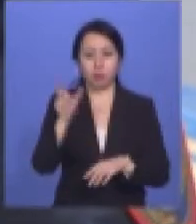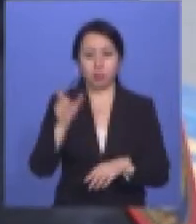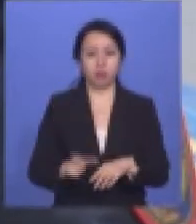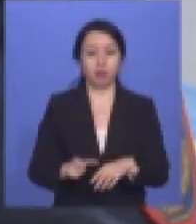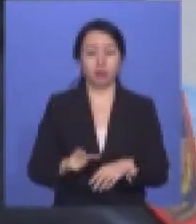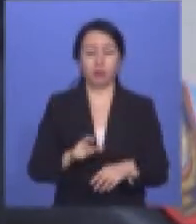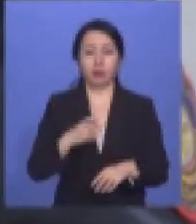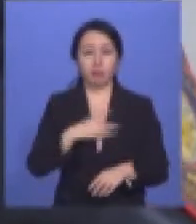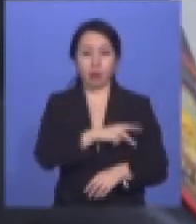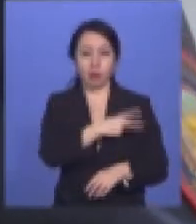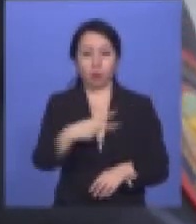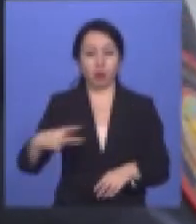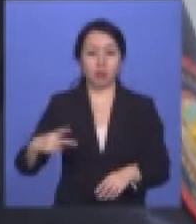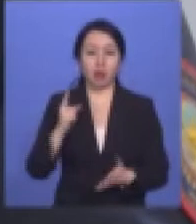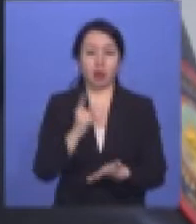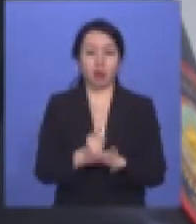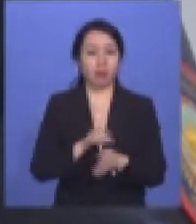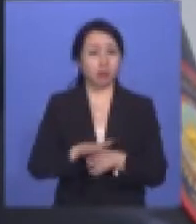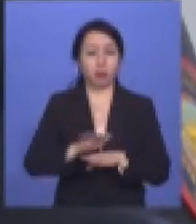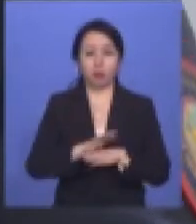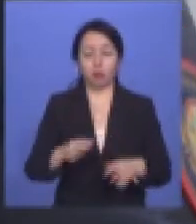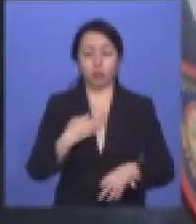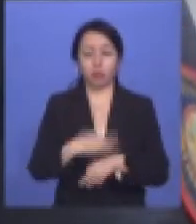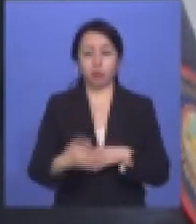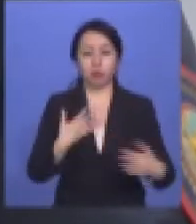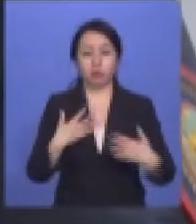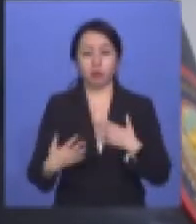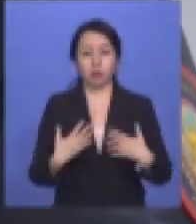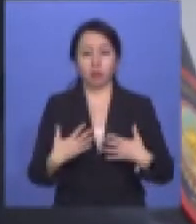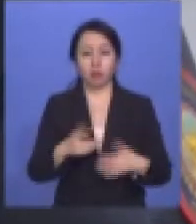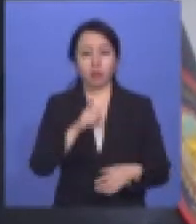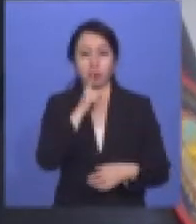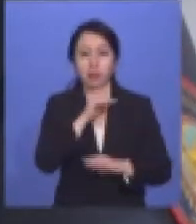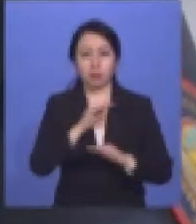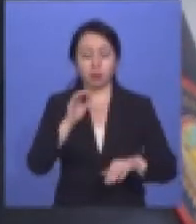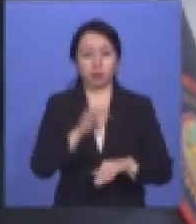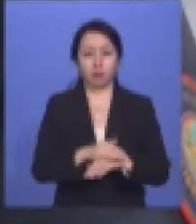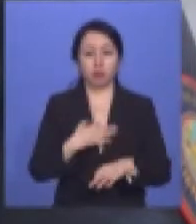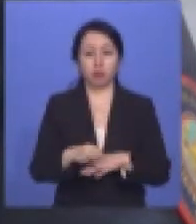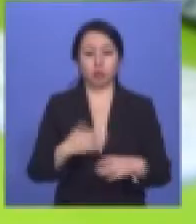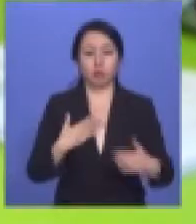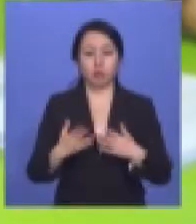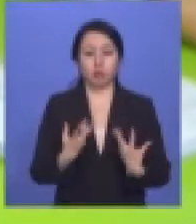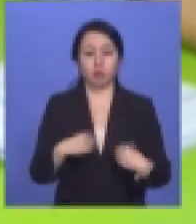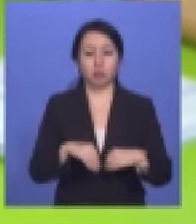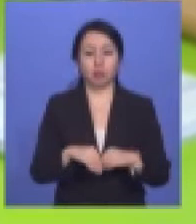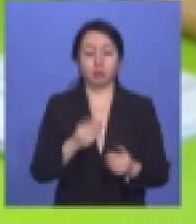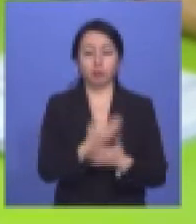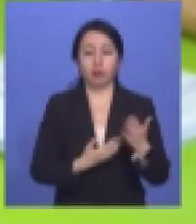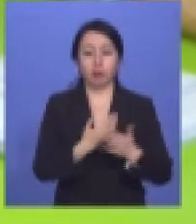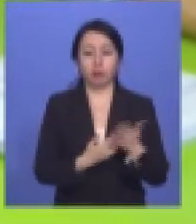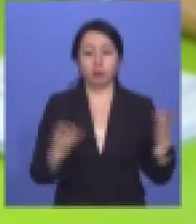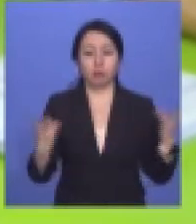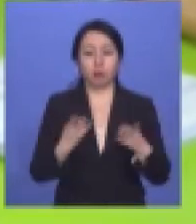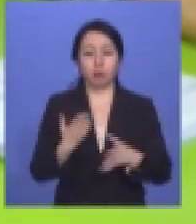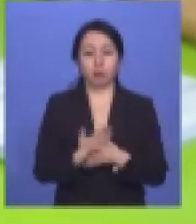белую ленту, сам обязуется не совершать насилие, не оправдывать и не замалчивать о фактах насилия в семье. Консультации и